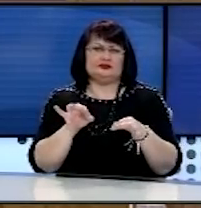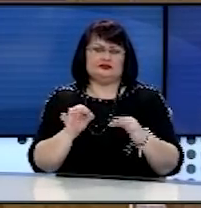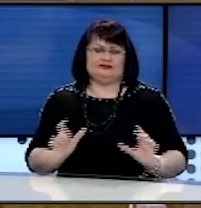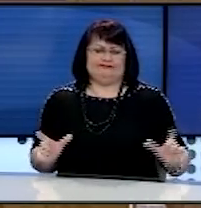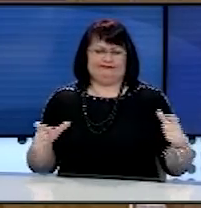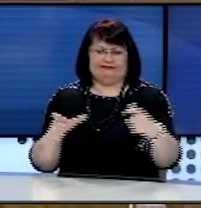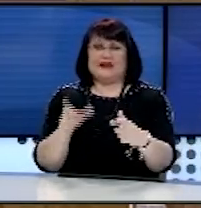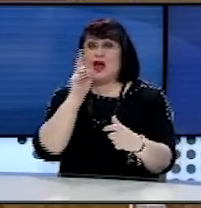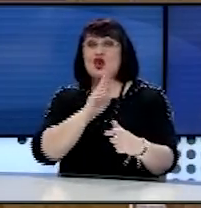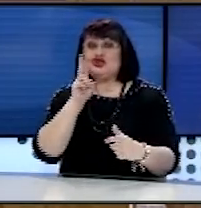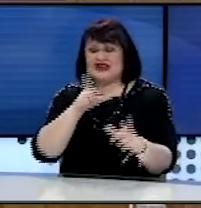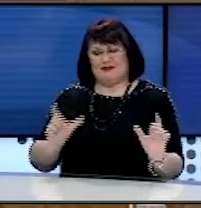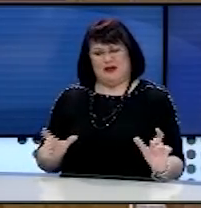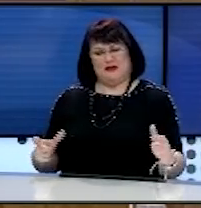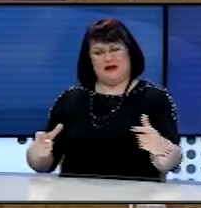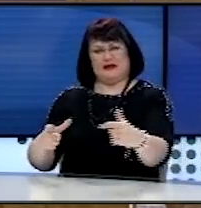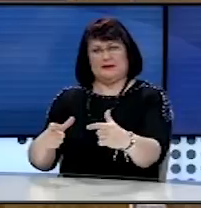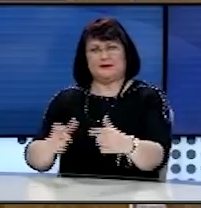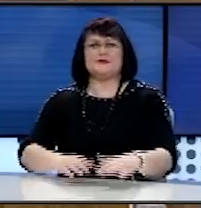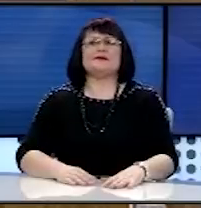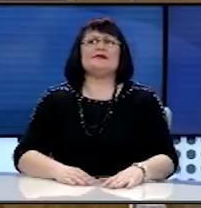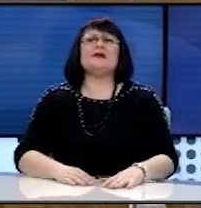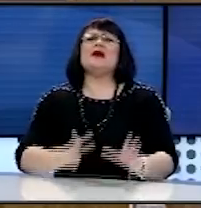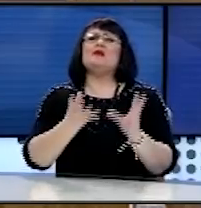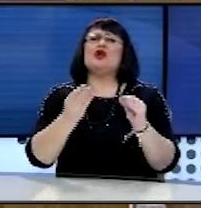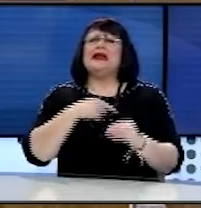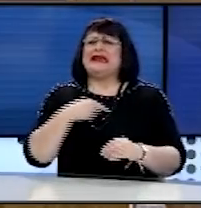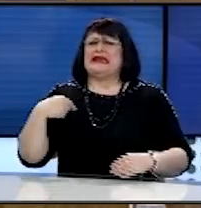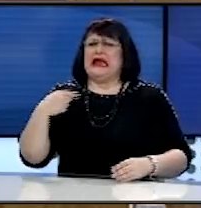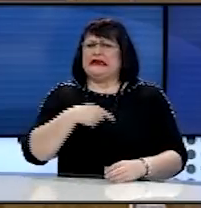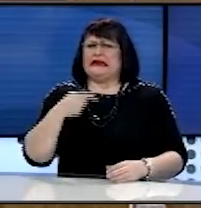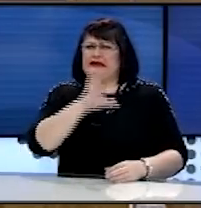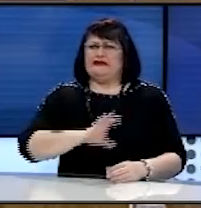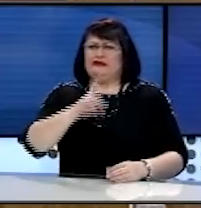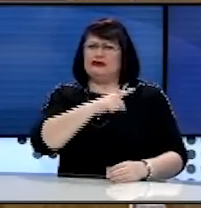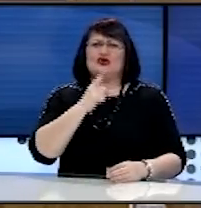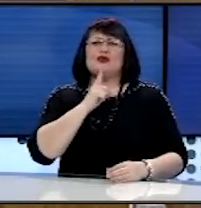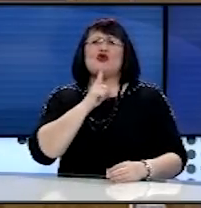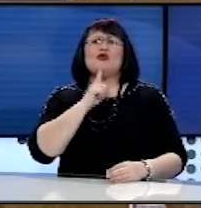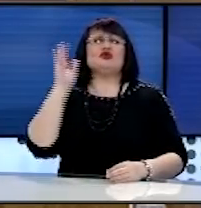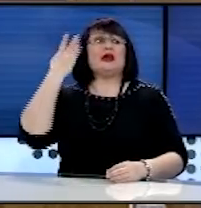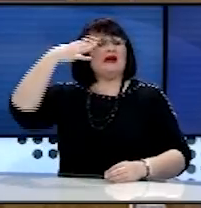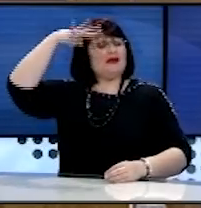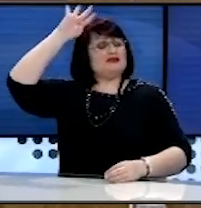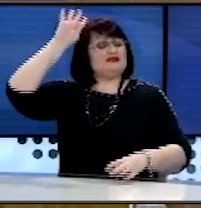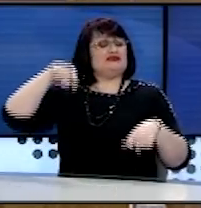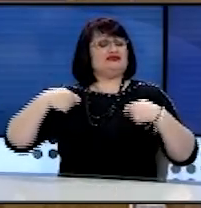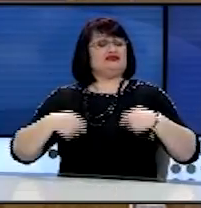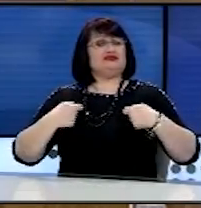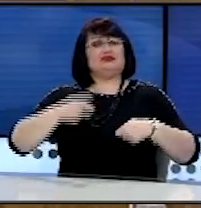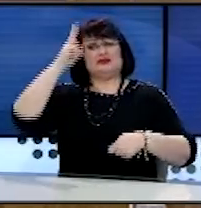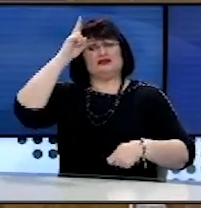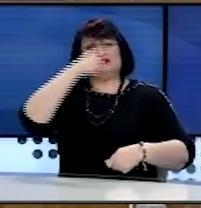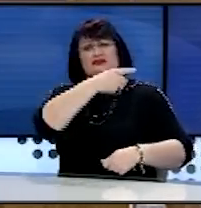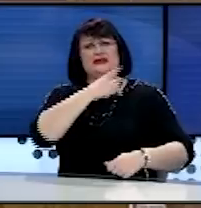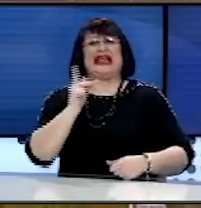της Ρωσίας. Ενώ αρκετοί ηγέτες της αρχίζουν να το βλέπουν Κάιζερ Γουλιέλμη, όπως ο καγκελάριος της Γερμανίας